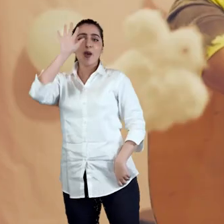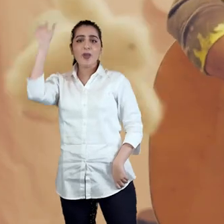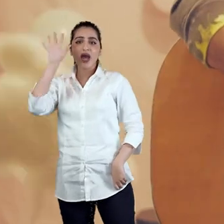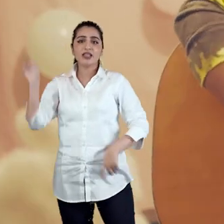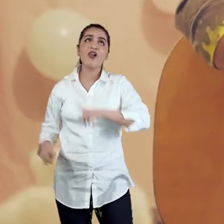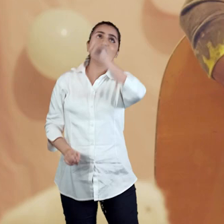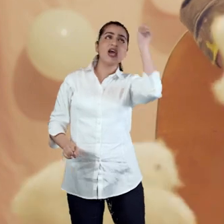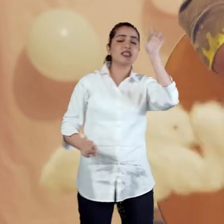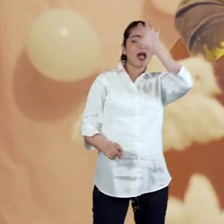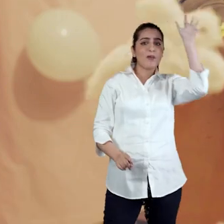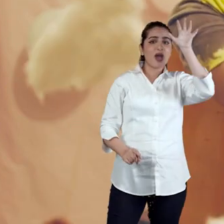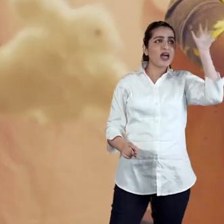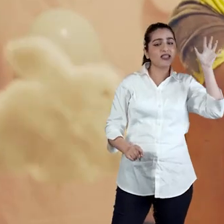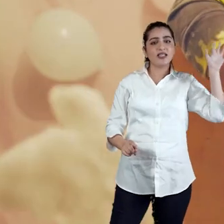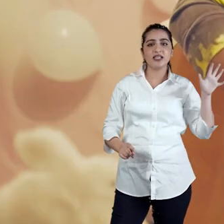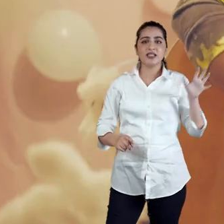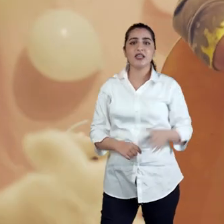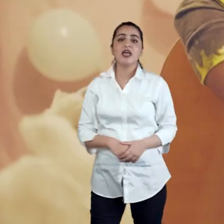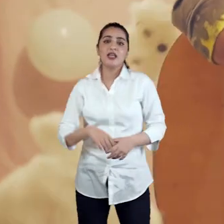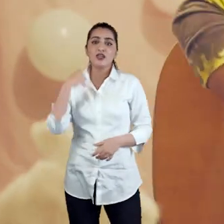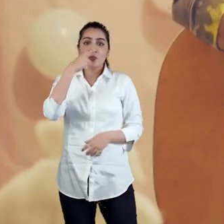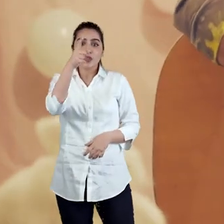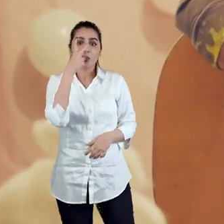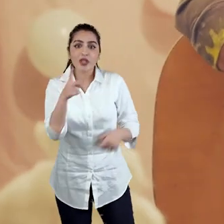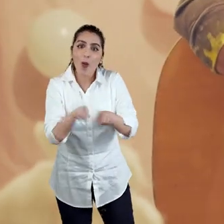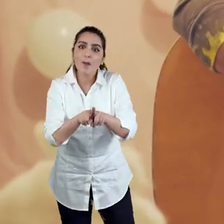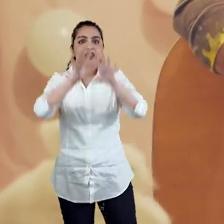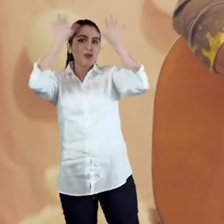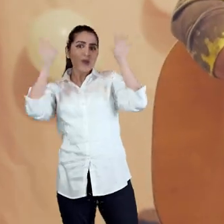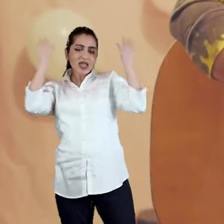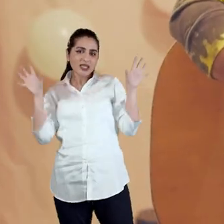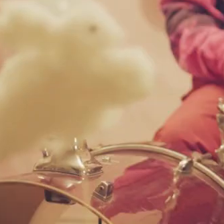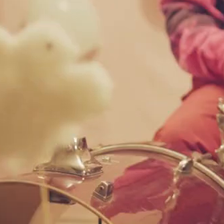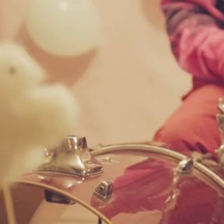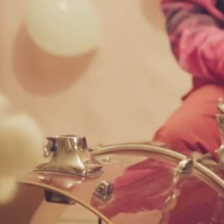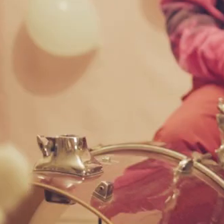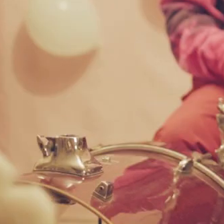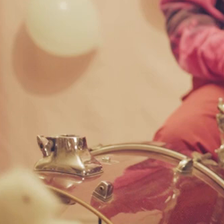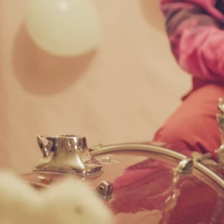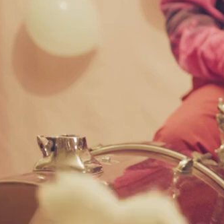बादल, ऐसा बादल वैसा बादल, जो तुम देखो वैसा बादल।